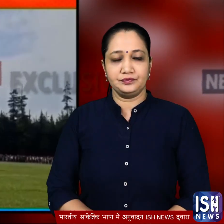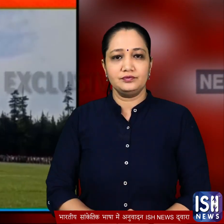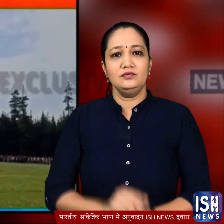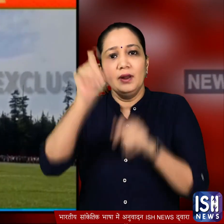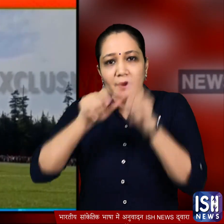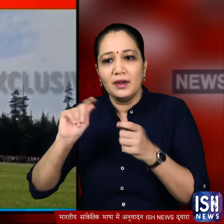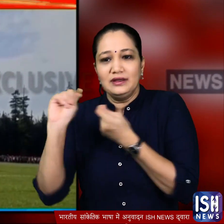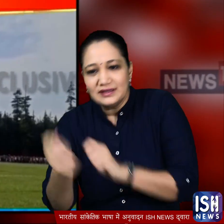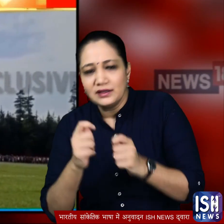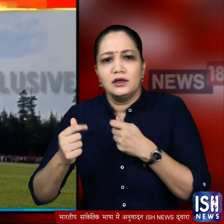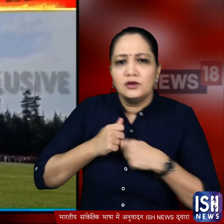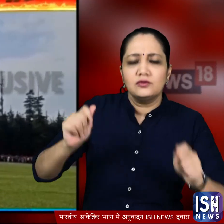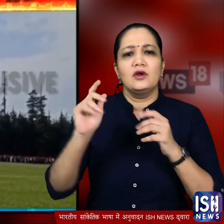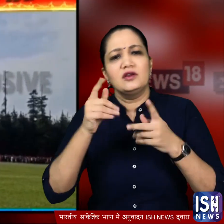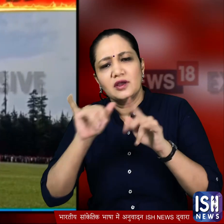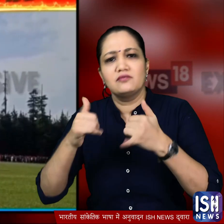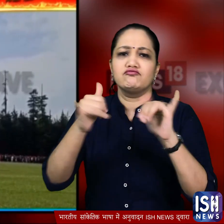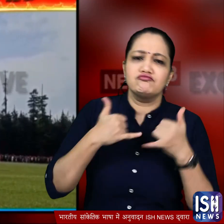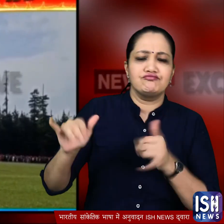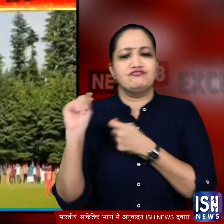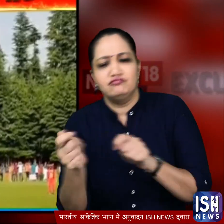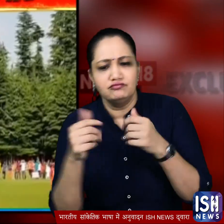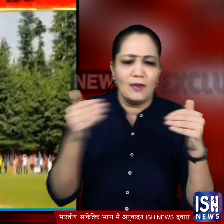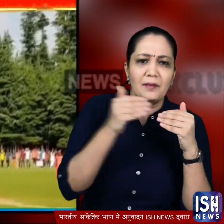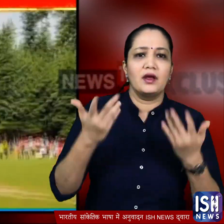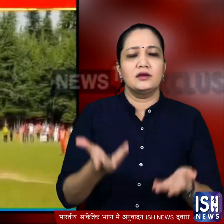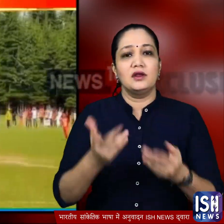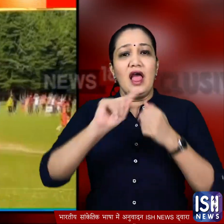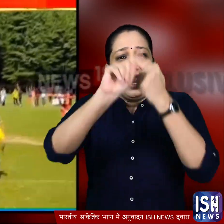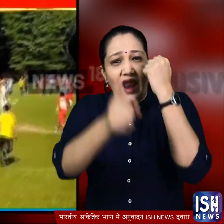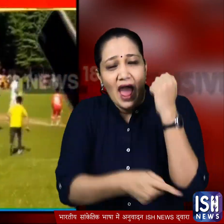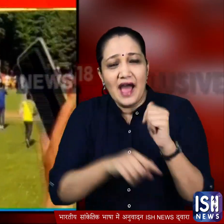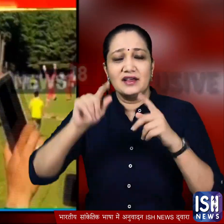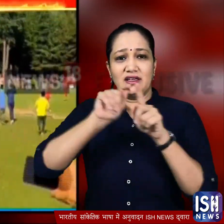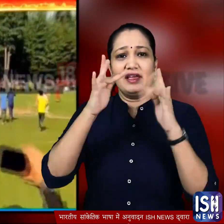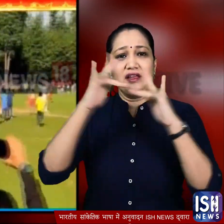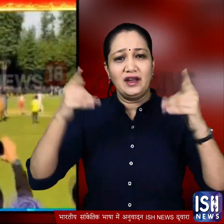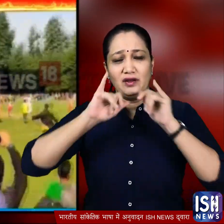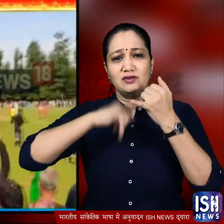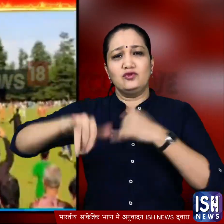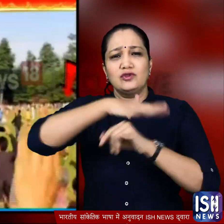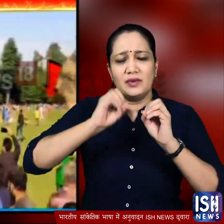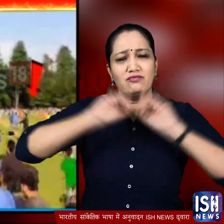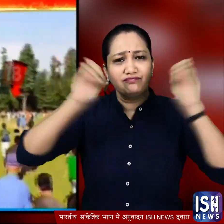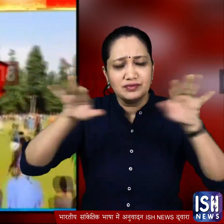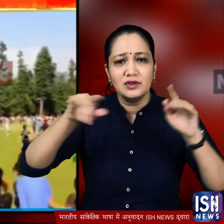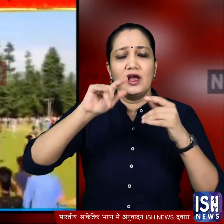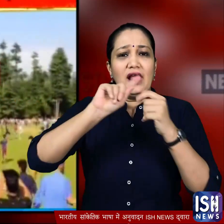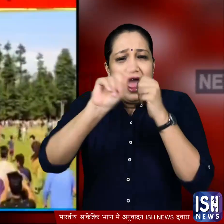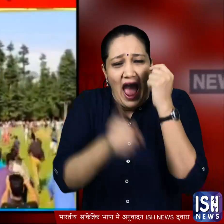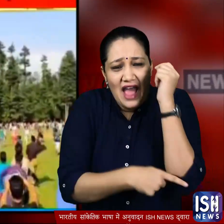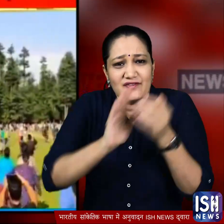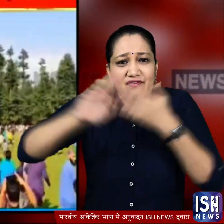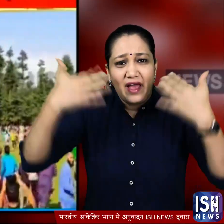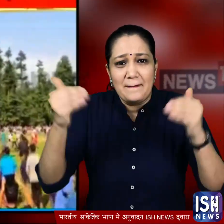और खिलाड़ी भी कोरोना के खतरे से बेपरवाह क्रिकेट खेलते रहे। मैच की आखिरी गेंद का वीडियो इंटरनेट पर वायरल हो गया, जिसमें मैच खत्म होते